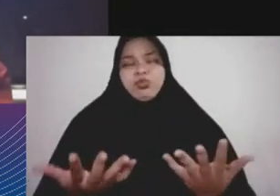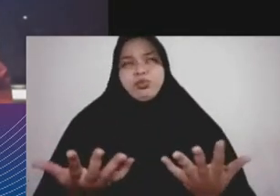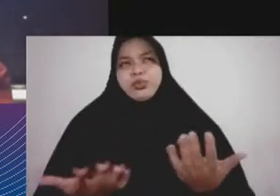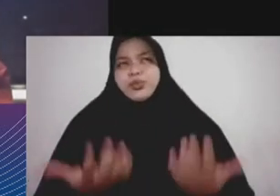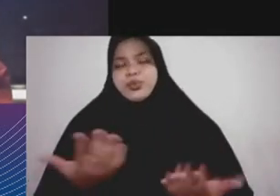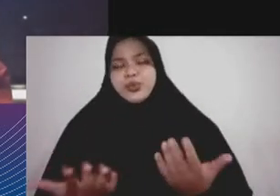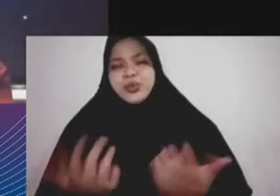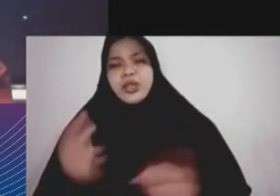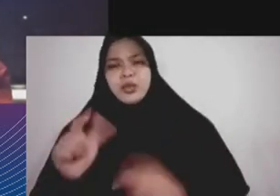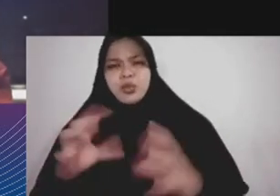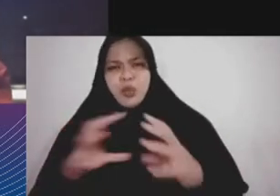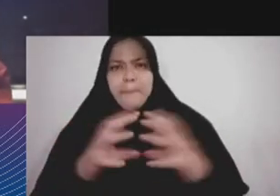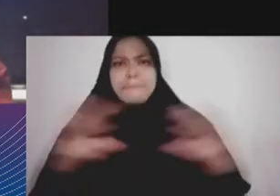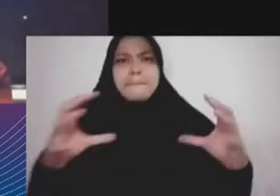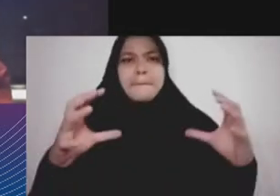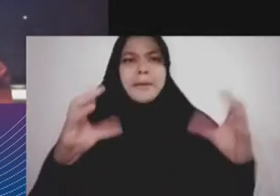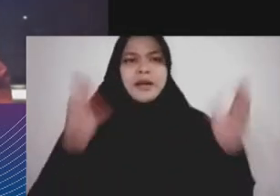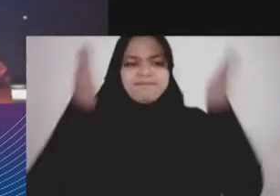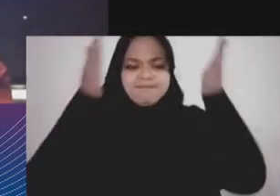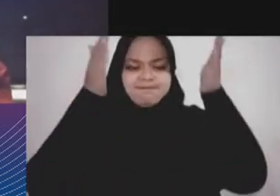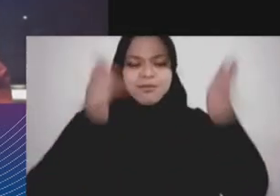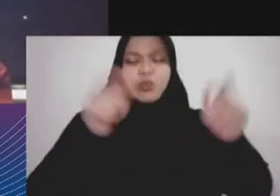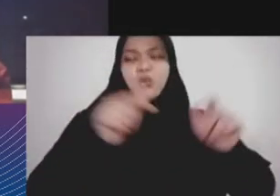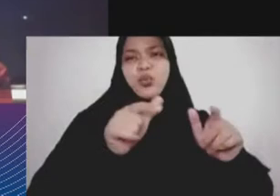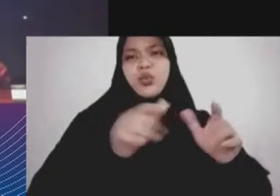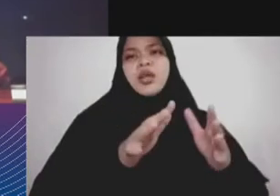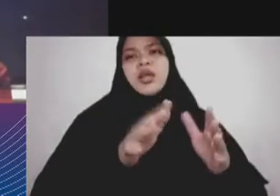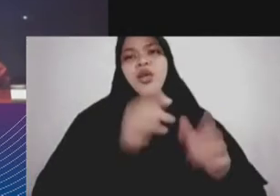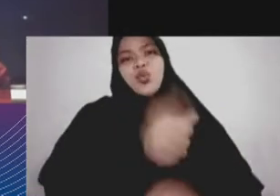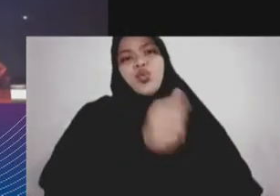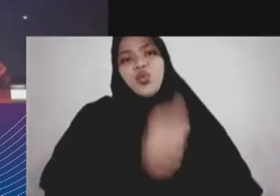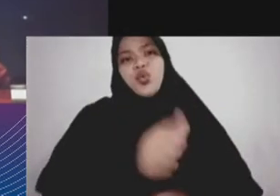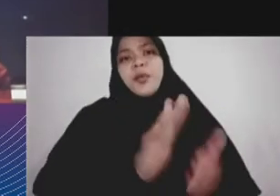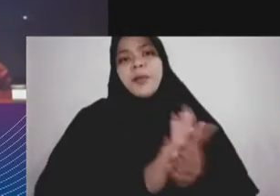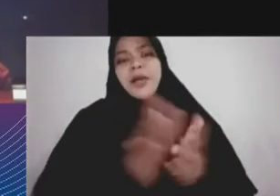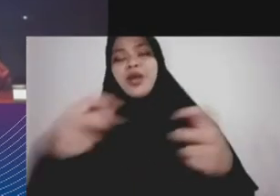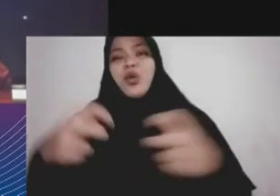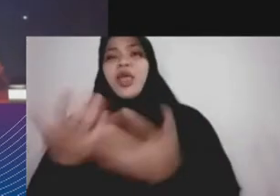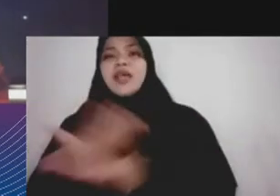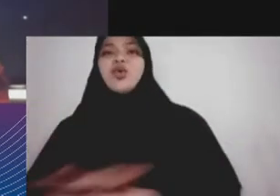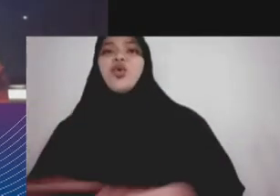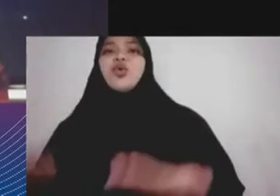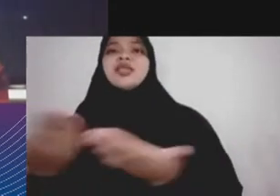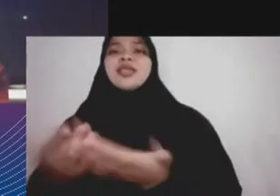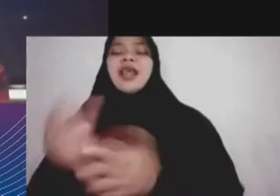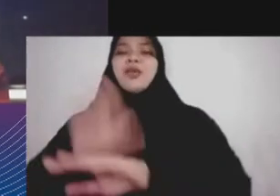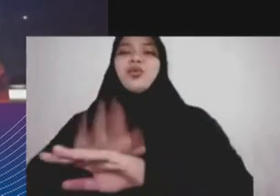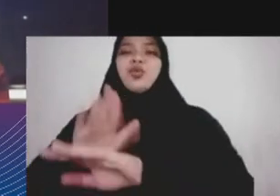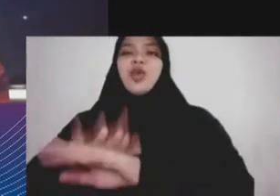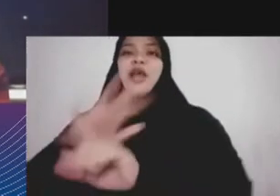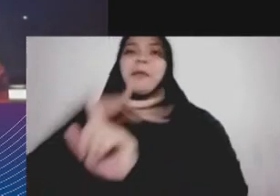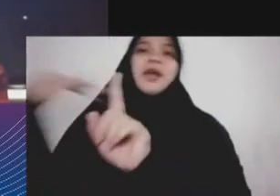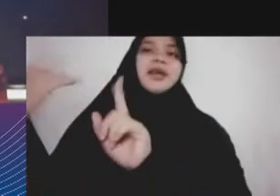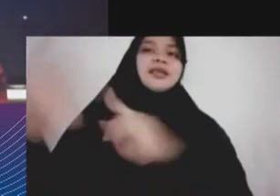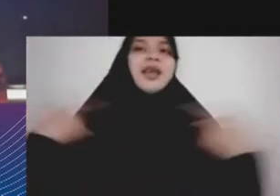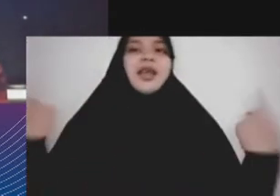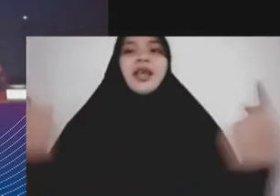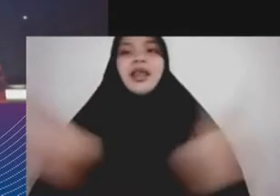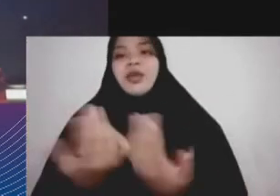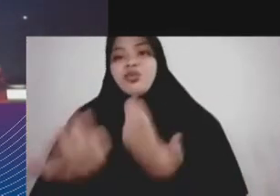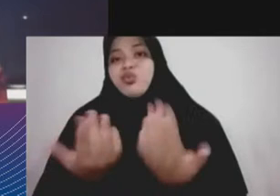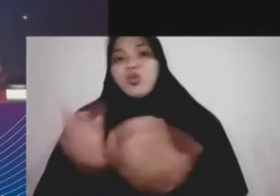banyak mengeksplor antara hukum dengan konteks sosial budaya masyarakat kita yang mungkin juga hari